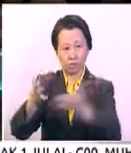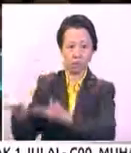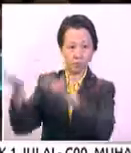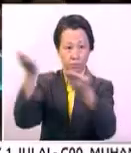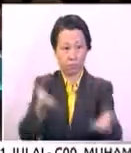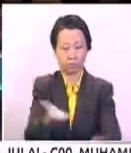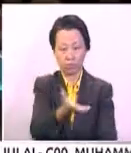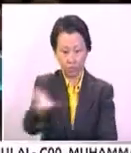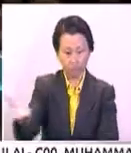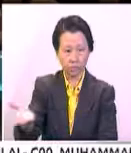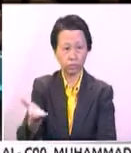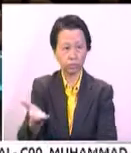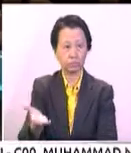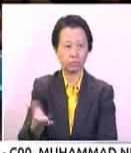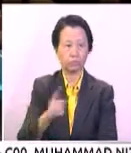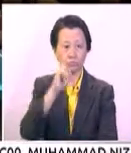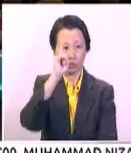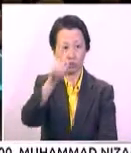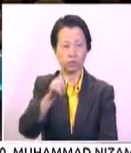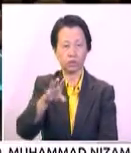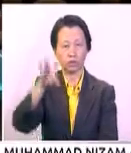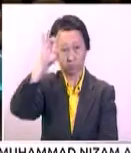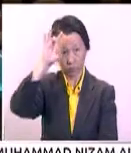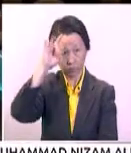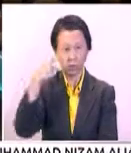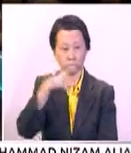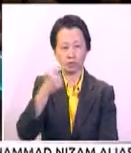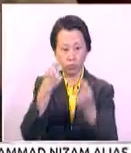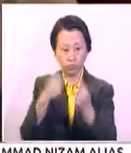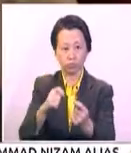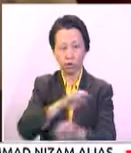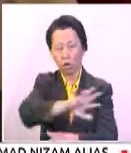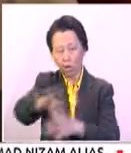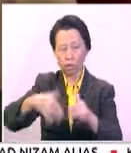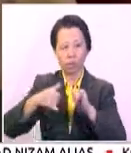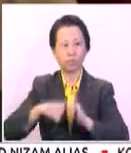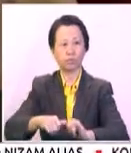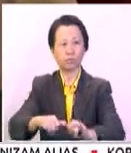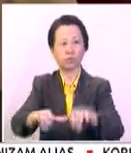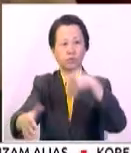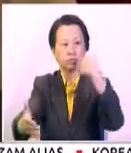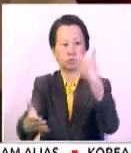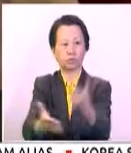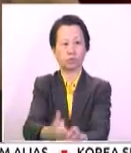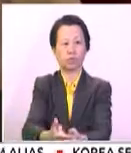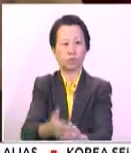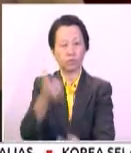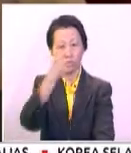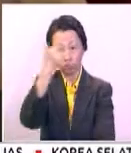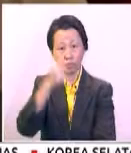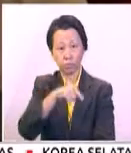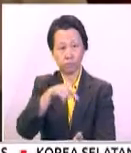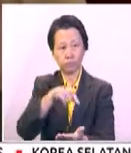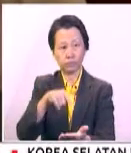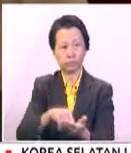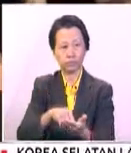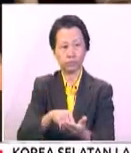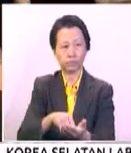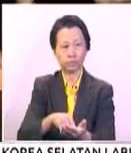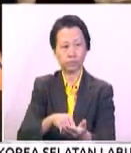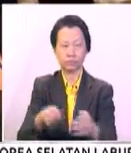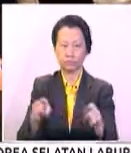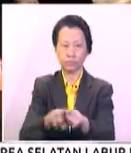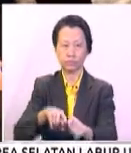orang semua kan. Of course, insya Allah kita semua nak benda ni berterusan sampai bila-bila, because ianya just